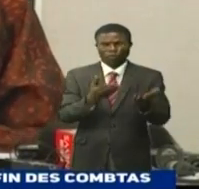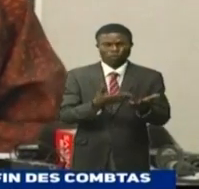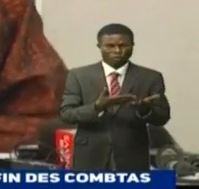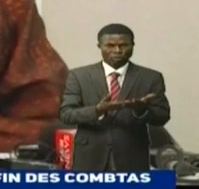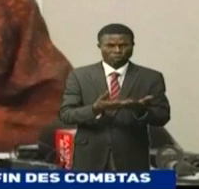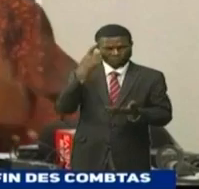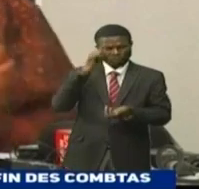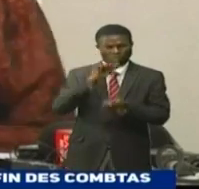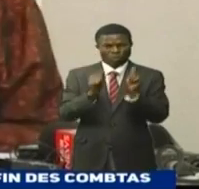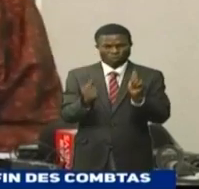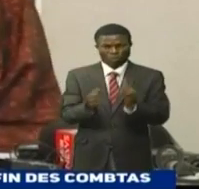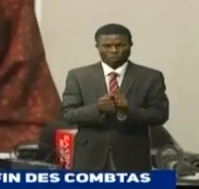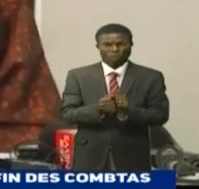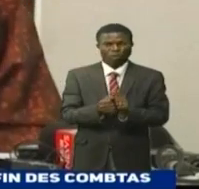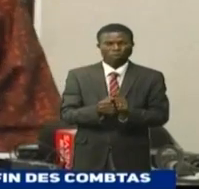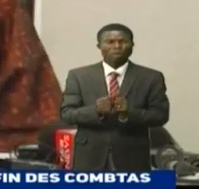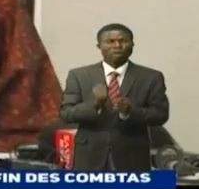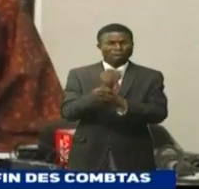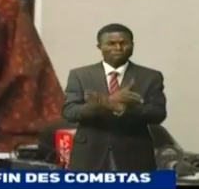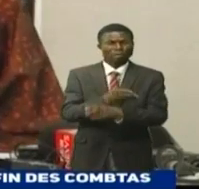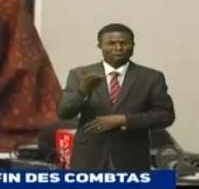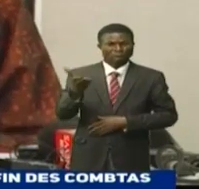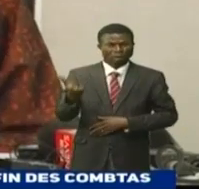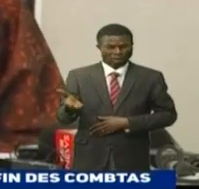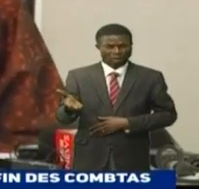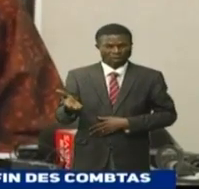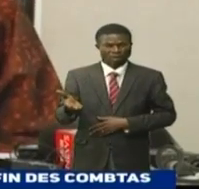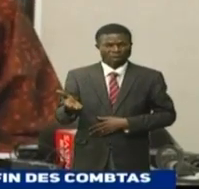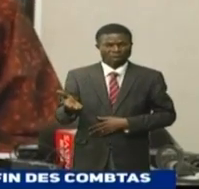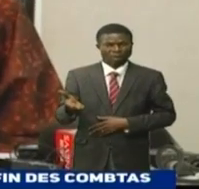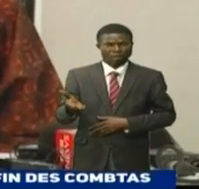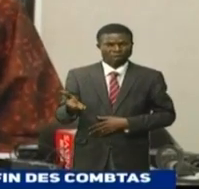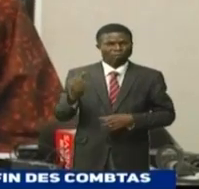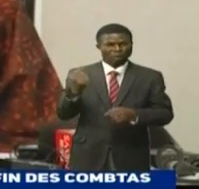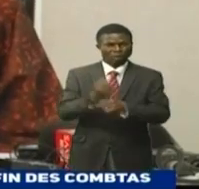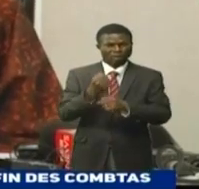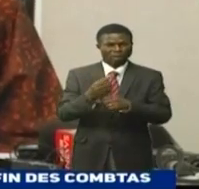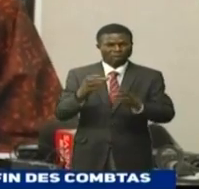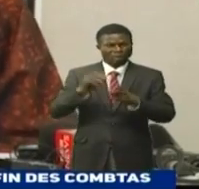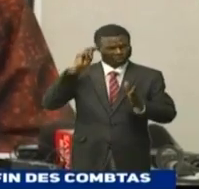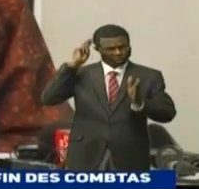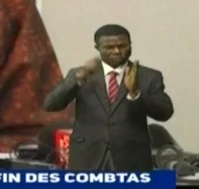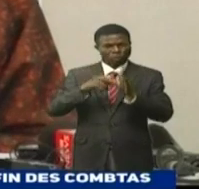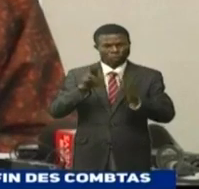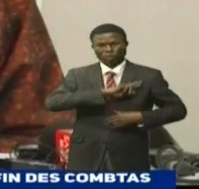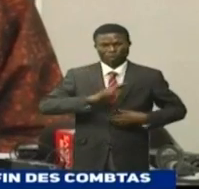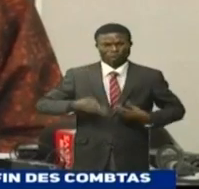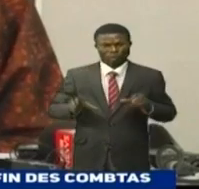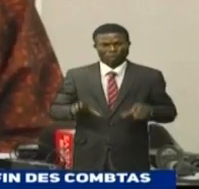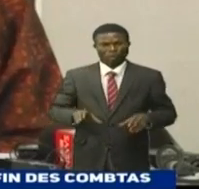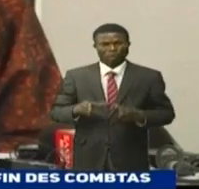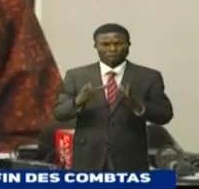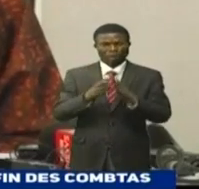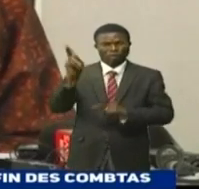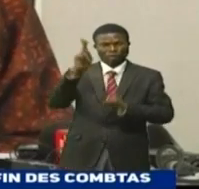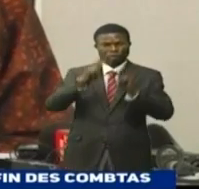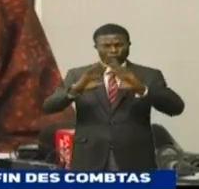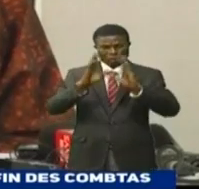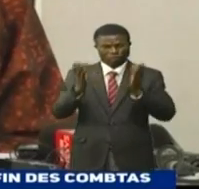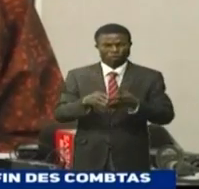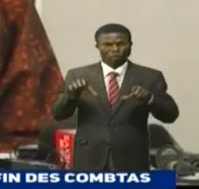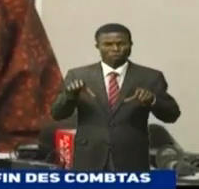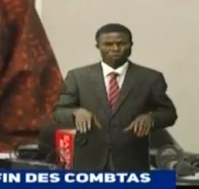sur le fait que ils sont prêts à travailler avec le gouvernement de la RDC le peuple de la RDC